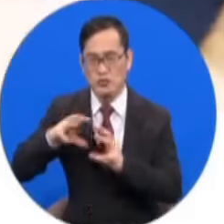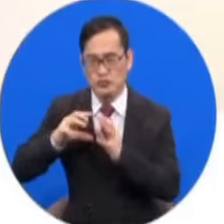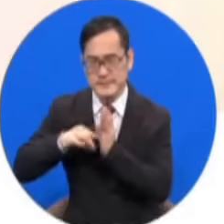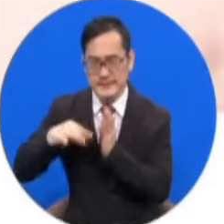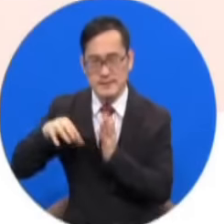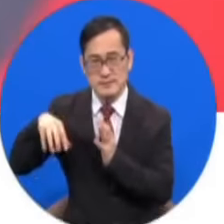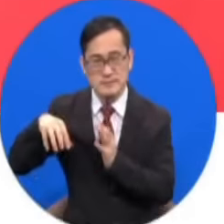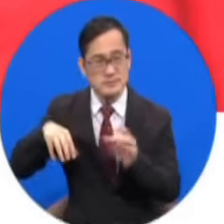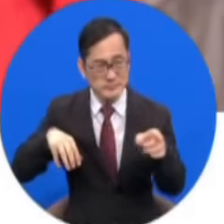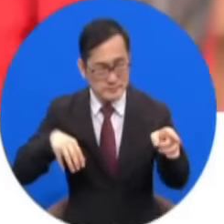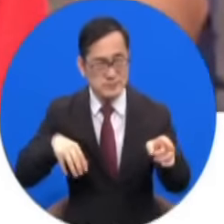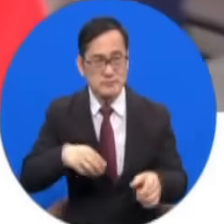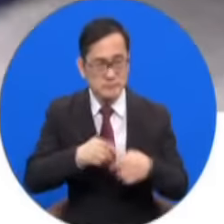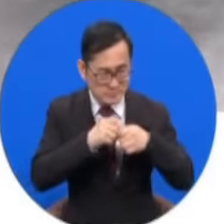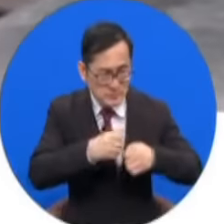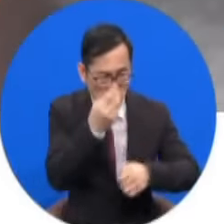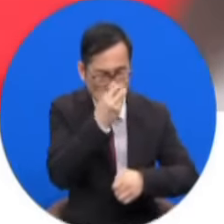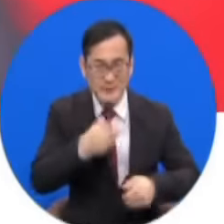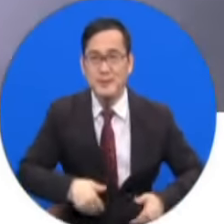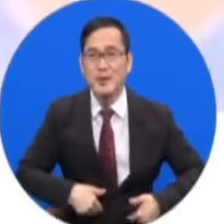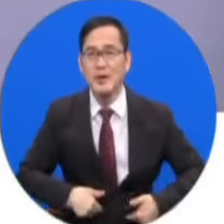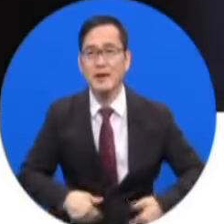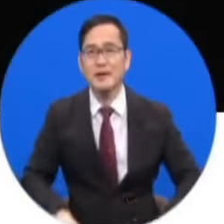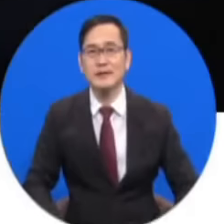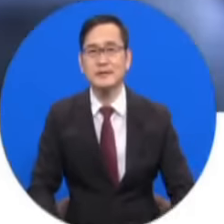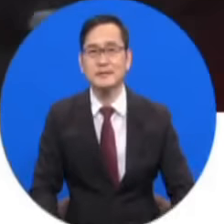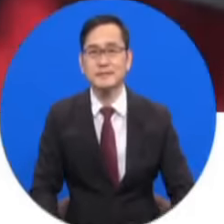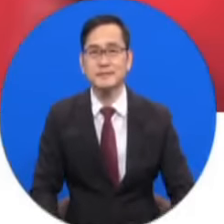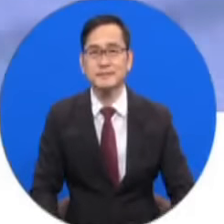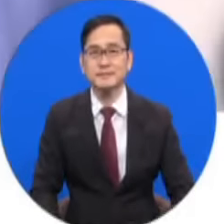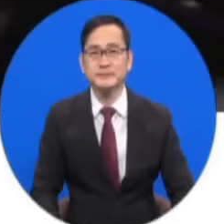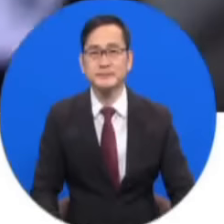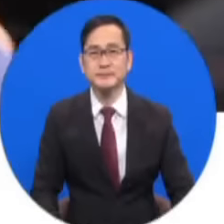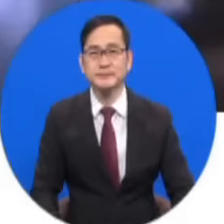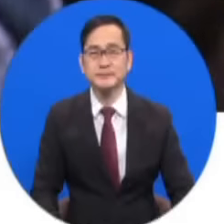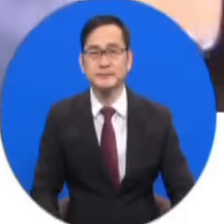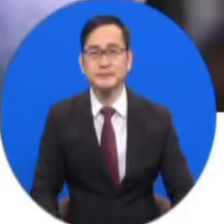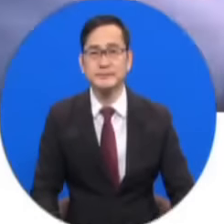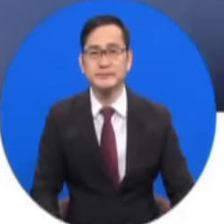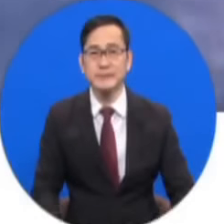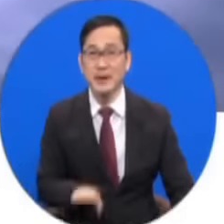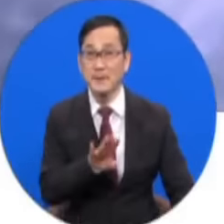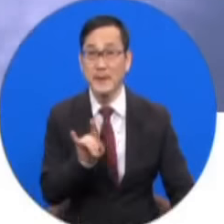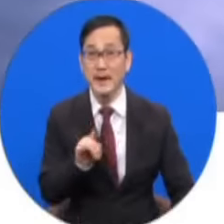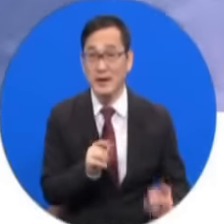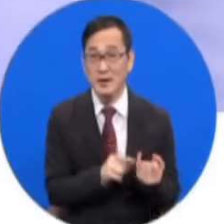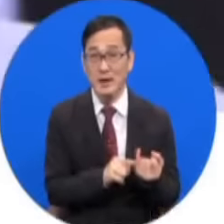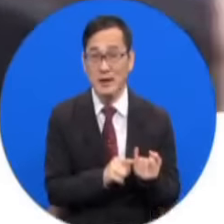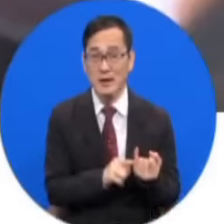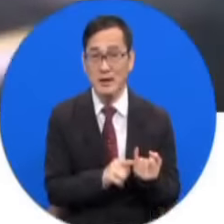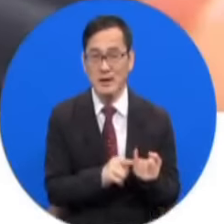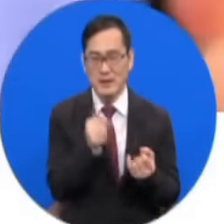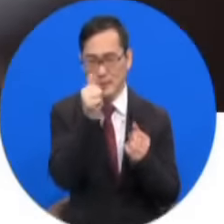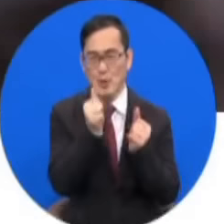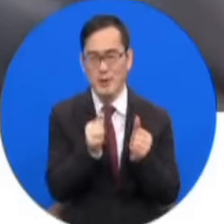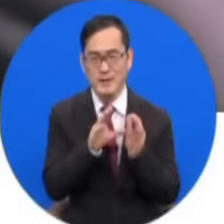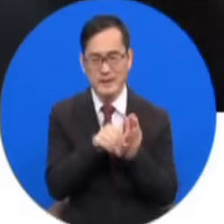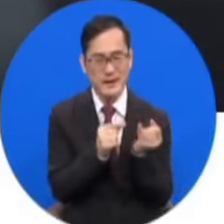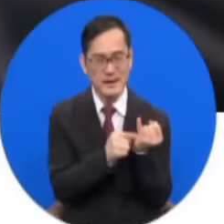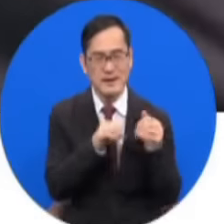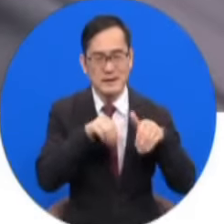왜냐하면은 지금 어 배모씨 자체가 아 이재명 지사가 변호사 신분일 때